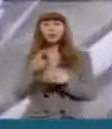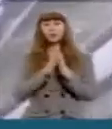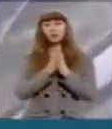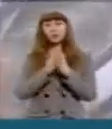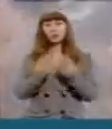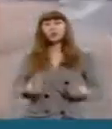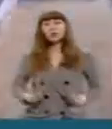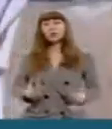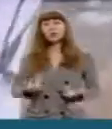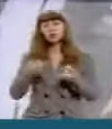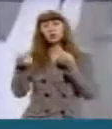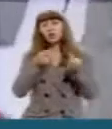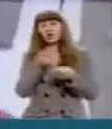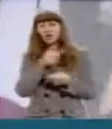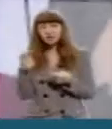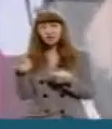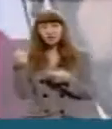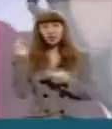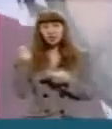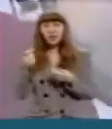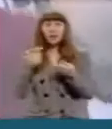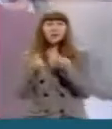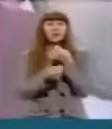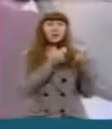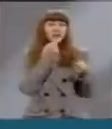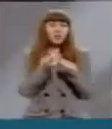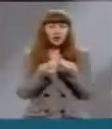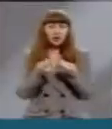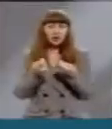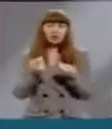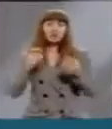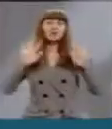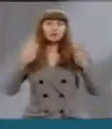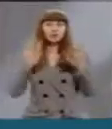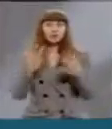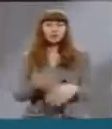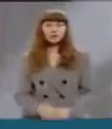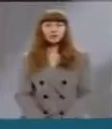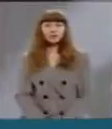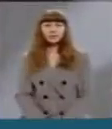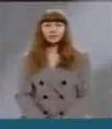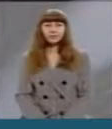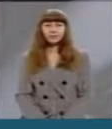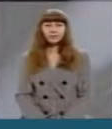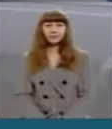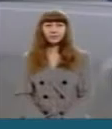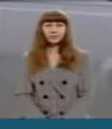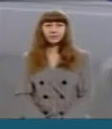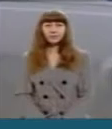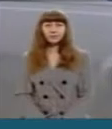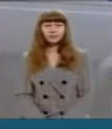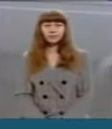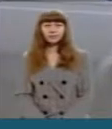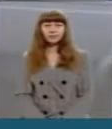жауапты мамандар, билік өкілдері жергілікті тұрғындармен кездесуге барыпты. Бір анығы, ауыл карантинге жабылады. Республикалық арнайы отряд келіп,